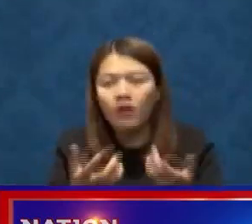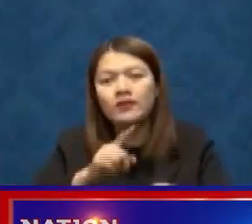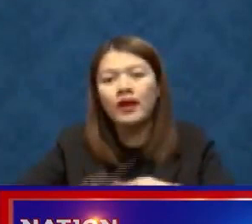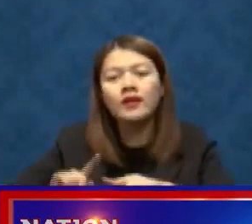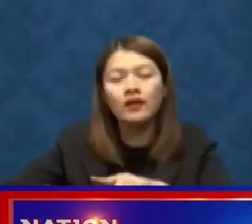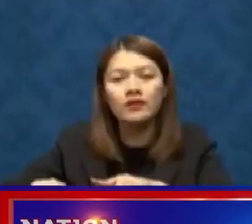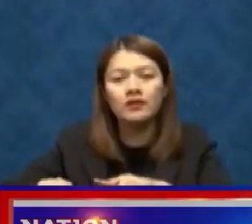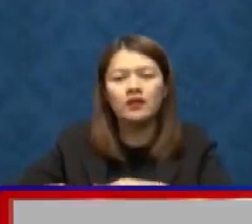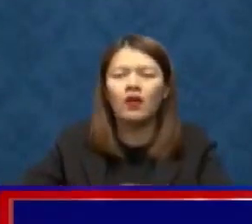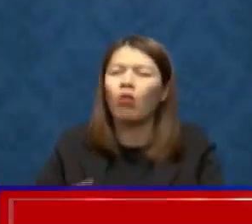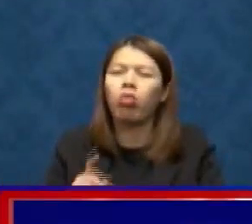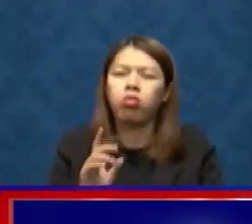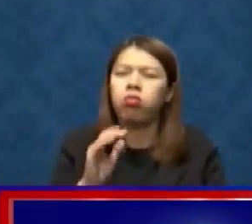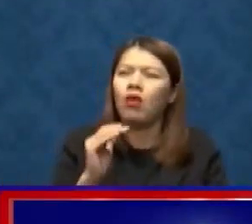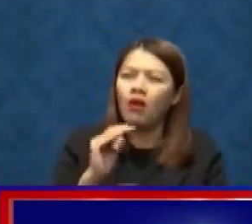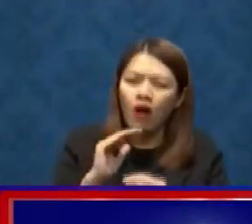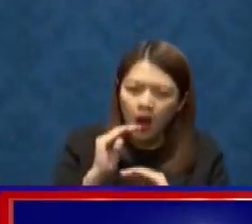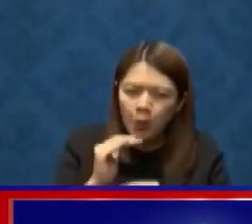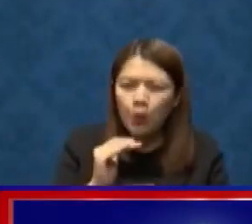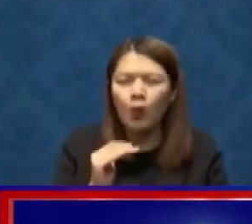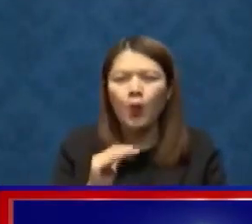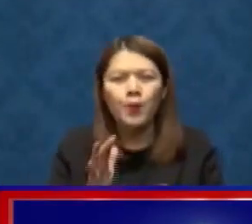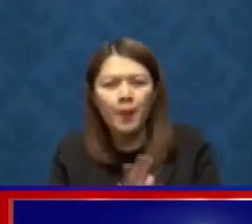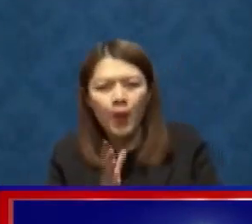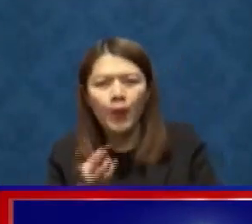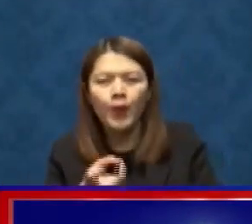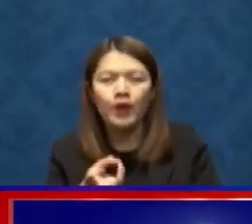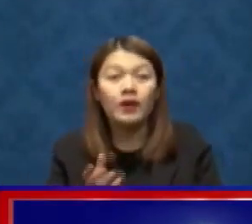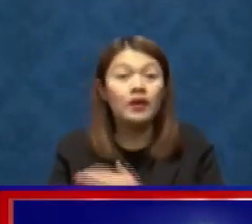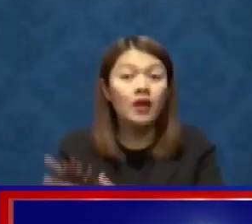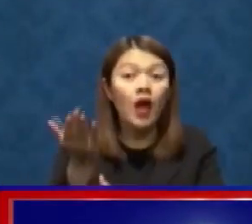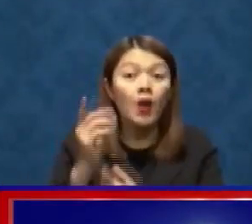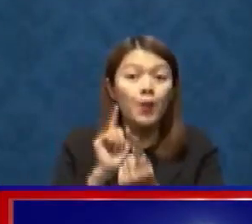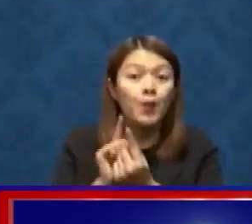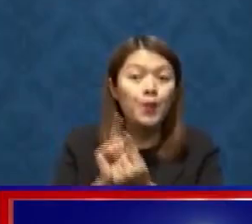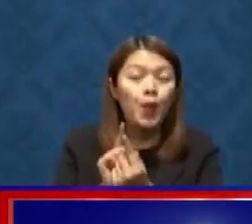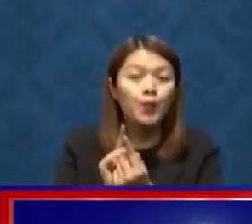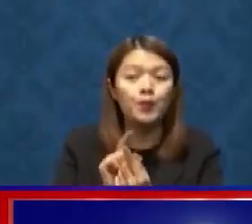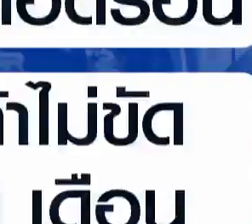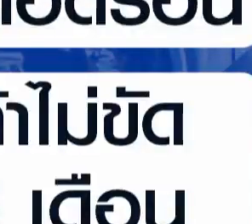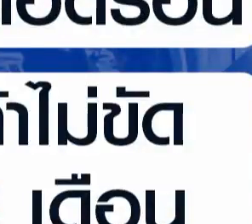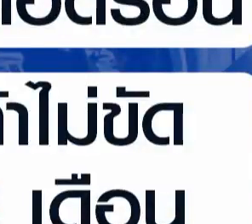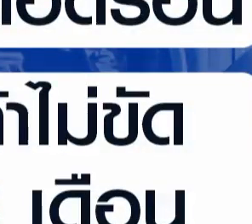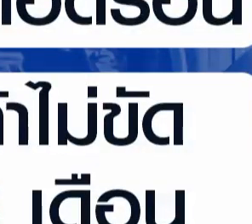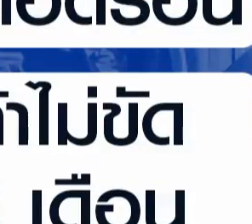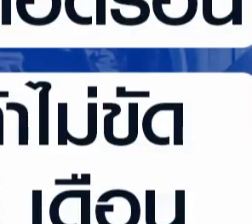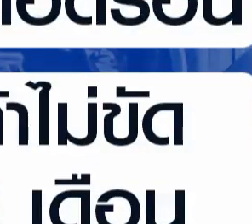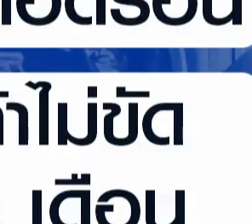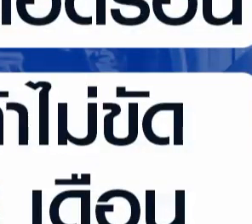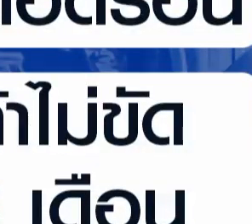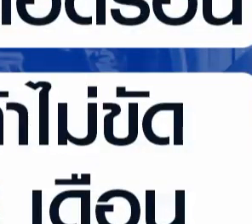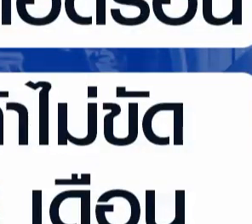คะยุบสภาเร็วตอนนี้ก็มีปัญหาค่ะและนอกจากนั้นสำคัญคือพรกเนี่ยตกไปเลยตำรวจเดือด